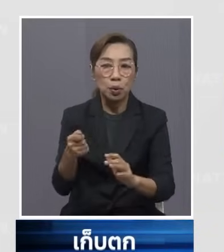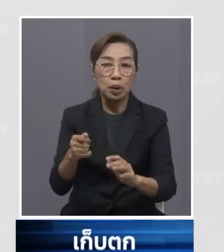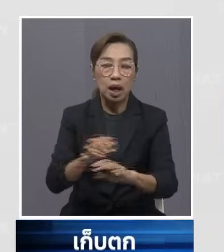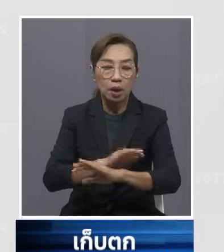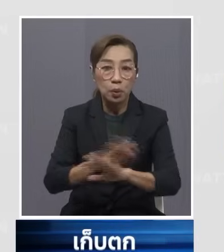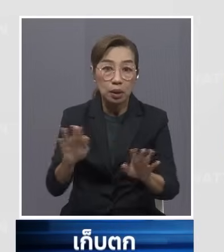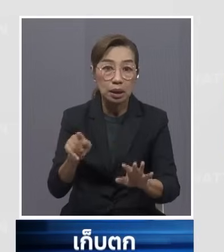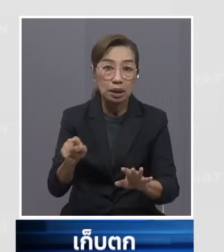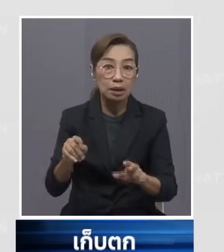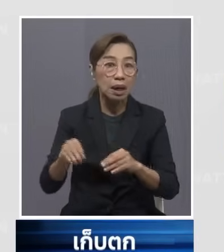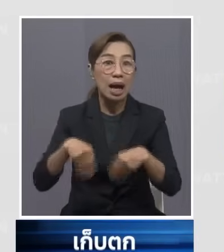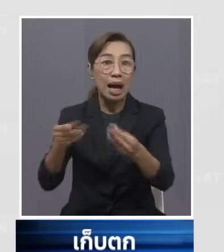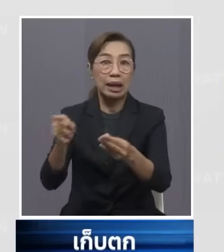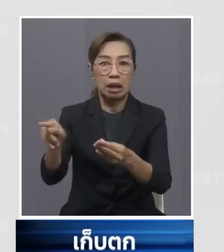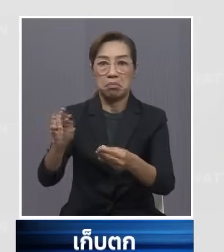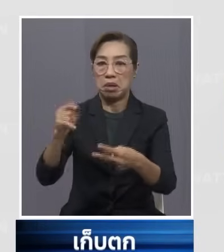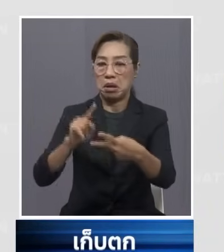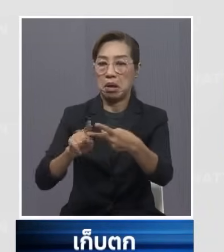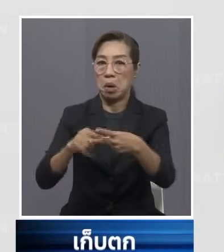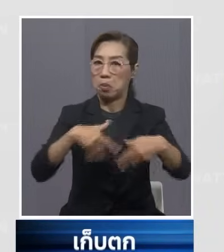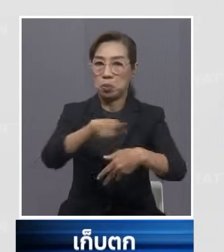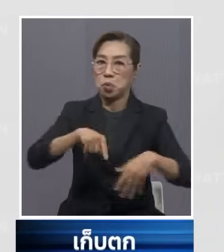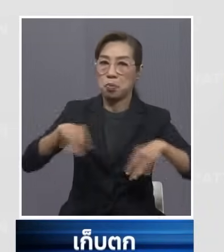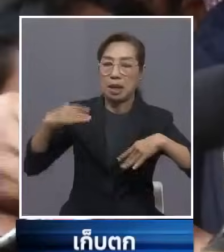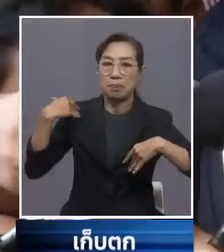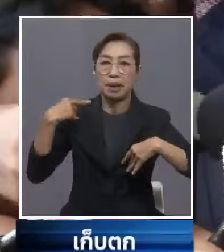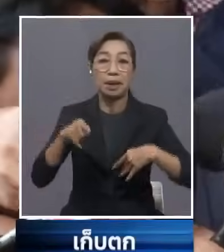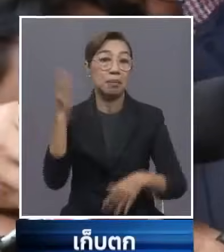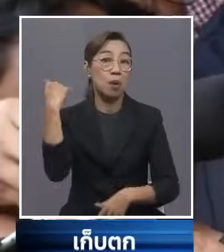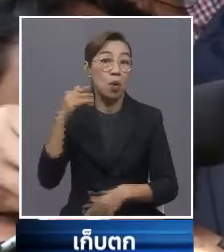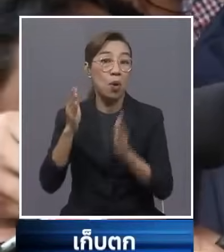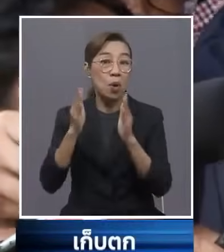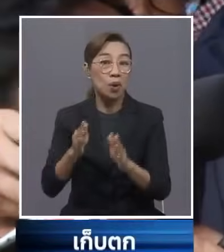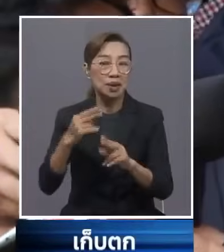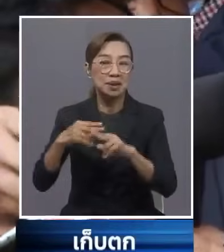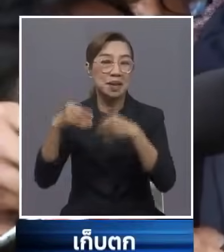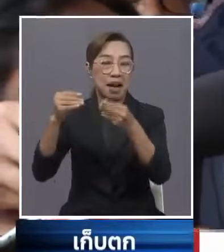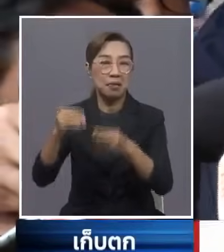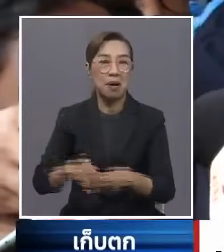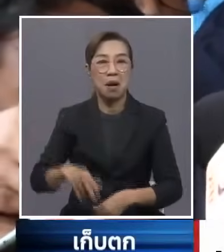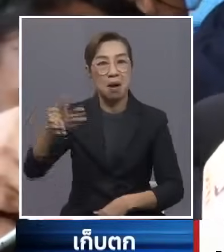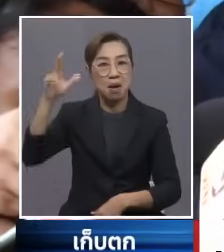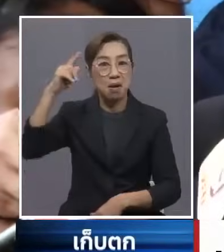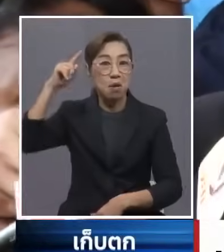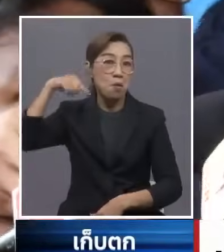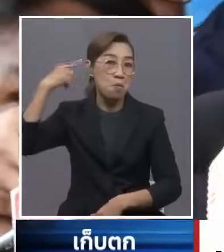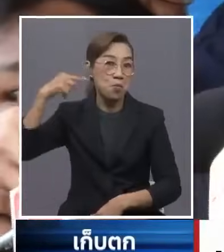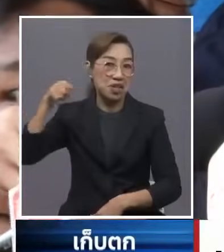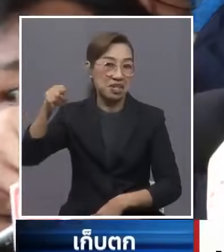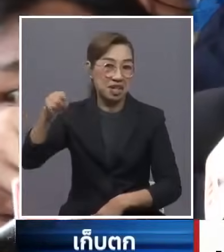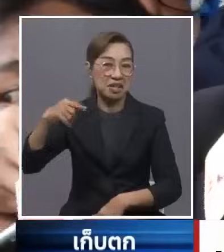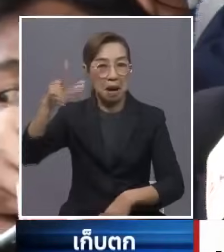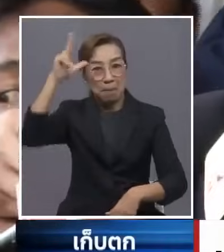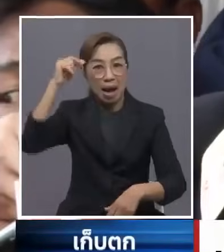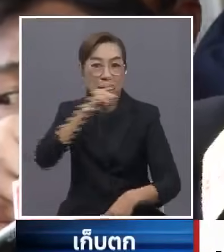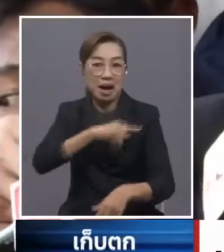แรงต้านจะมีแน่ๆนี่คือโจทย์ยากครับแต่ก่อนคุณยิ่งลักษณ์ได้ฉายาว่านารีขี่ม้าขาวจะเอาอย่างไรกับอนาคตของตนเองแต่ที่แน่